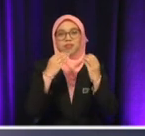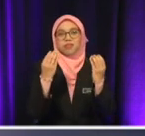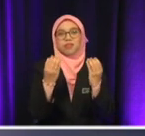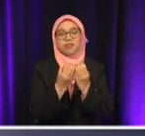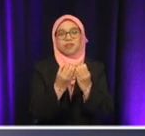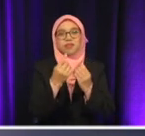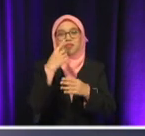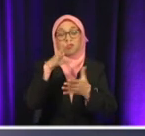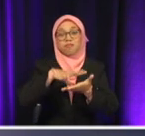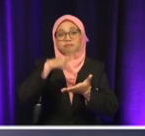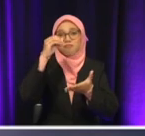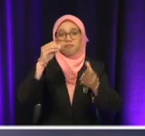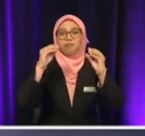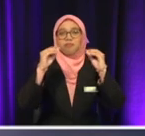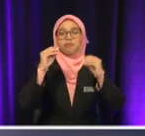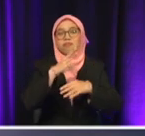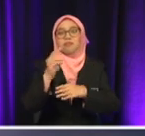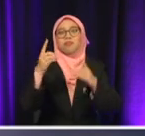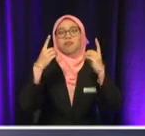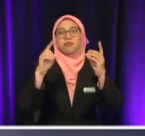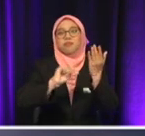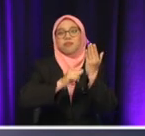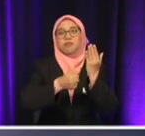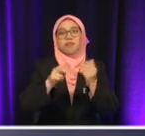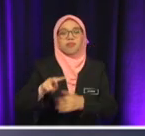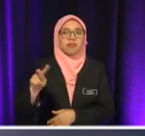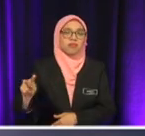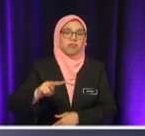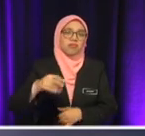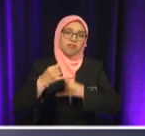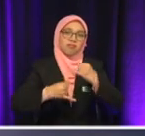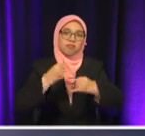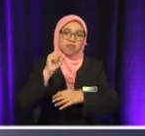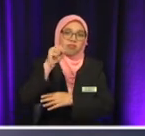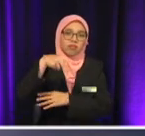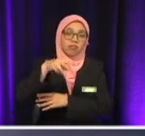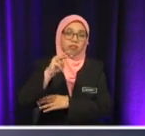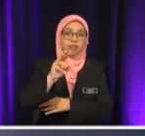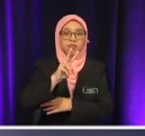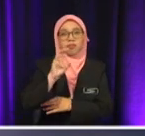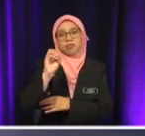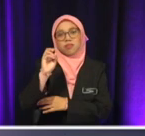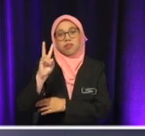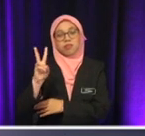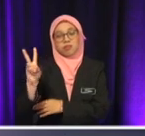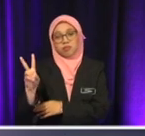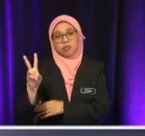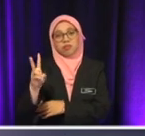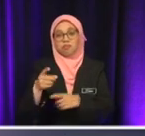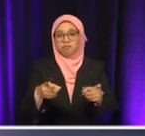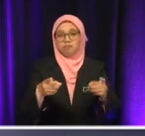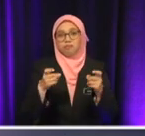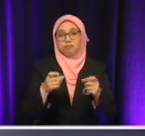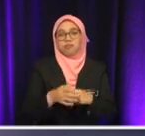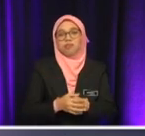asuhan dan pendidikan awal kanak-kanak bagi slot Sukses SPM 2022 dan hari ini kita fokus kepada pecutan dan seperti